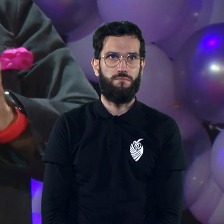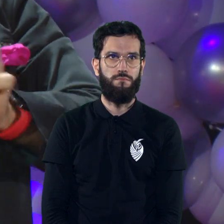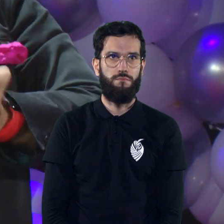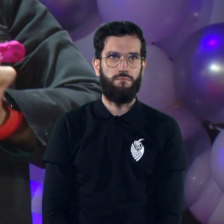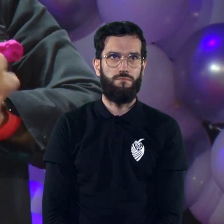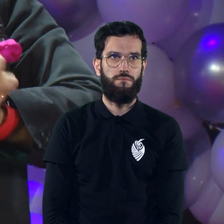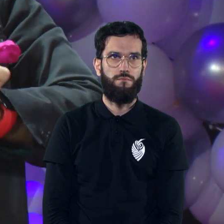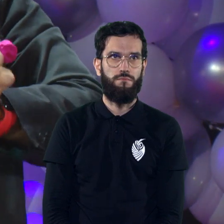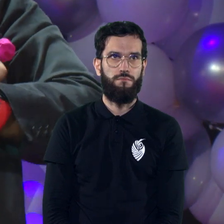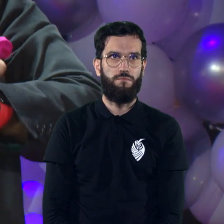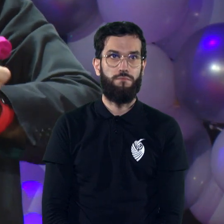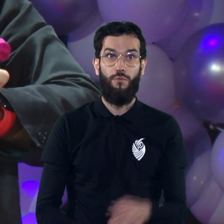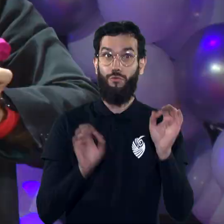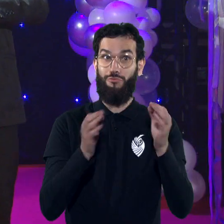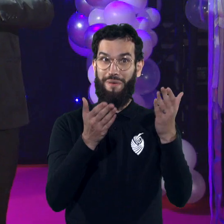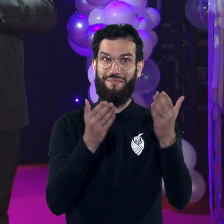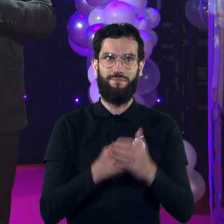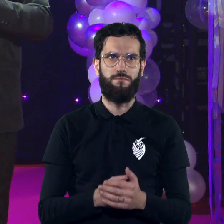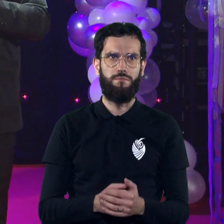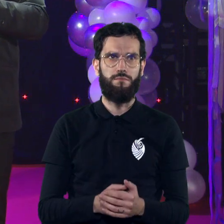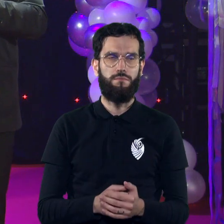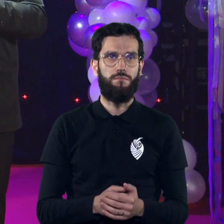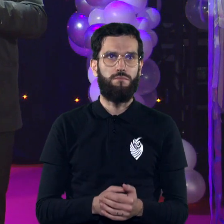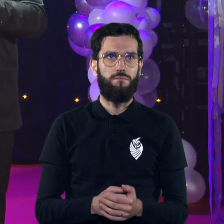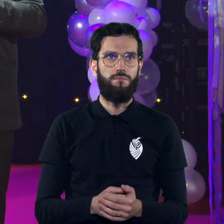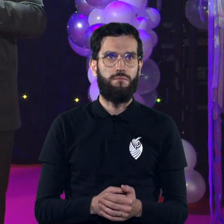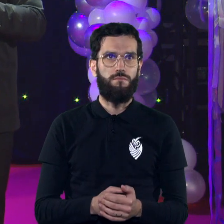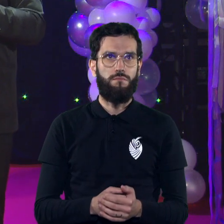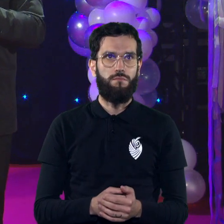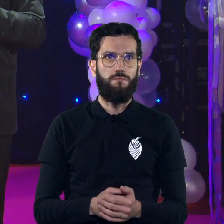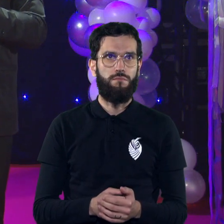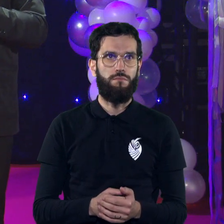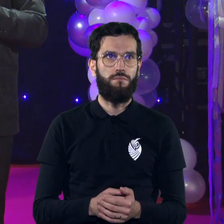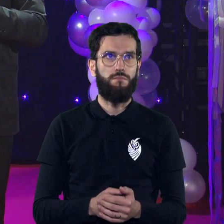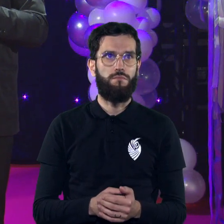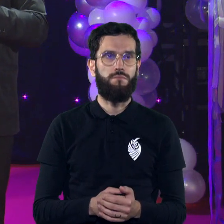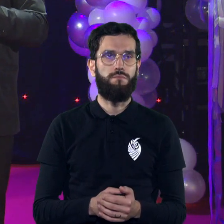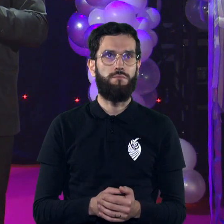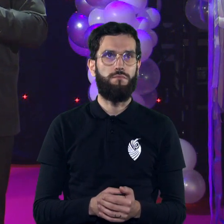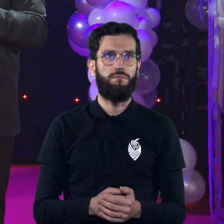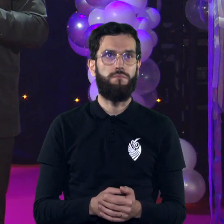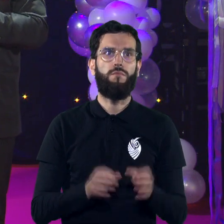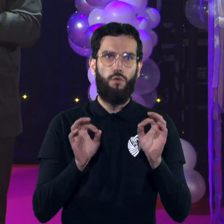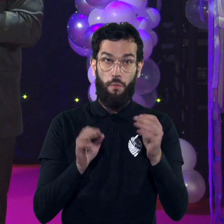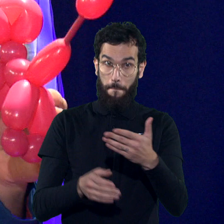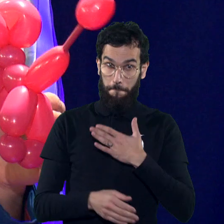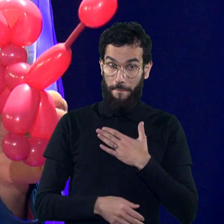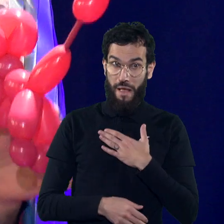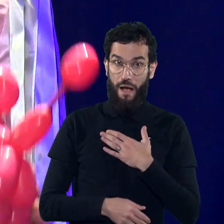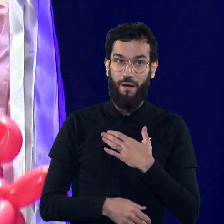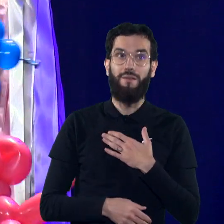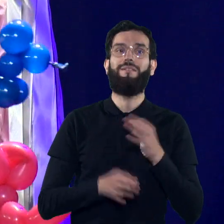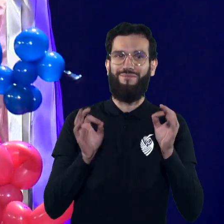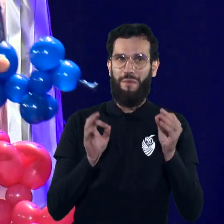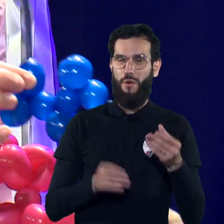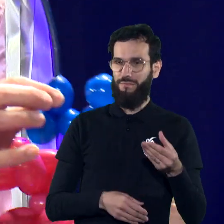Teší sa k tebe. Ešte nevie, do čoho ide. No. A ktorá je tá prvá najmúdrejšia? Border Stakolia. Aha, dobre. Tak, to je pre mňa?